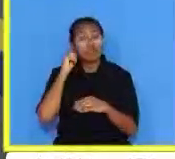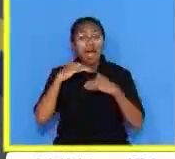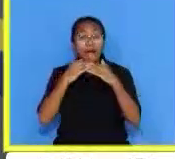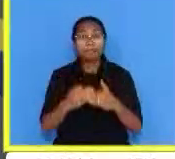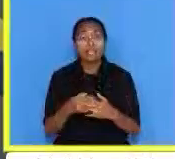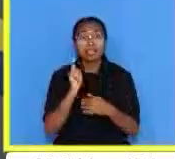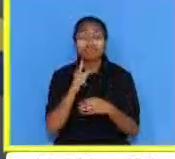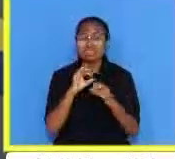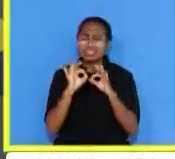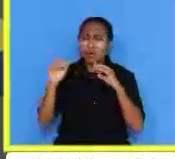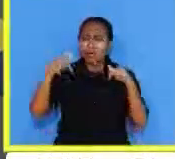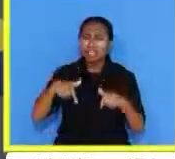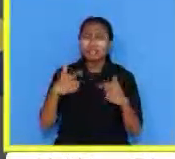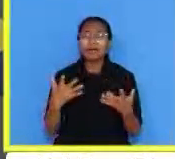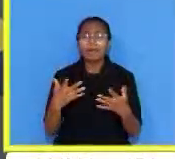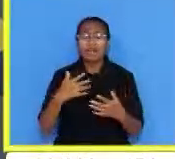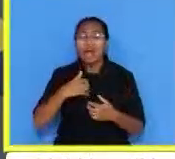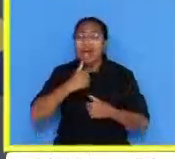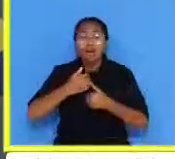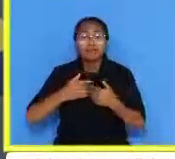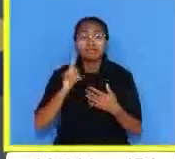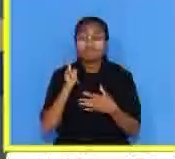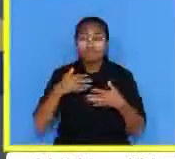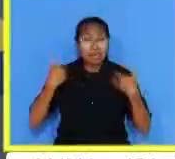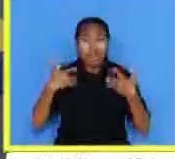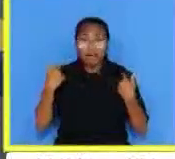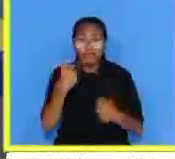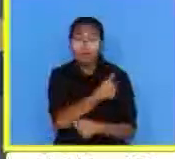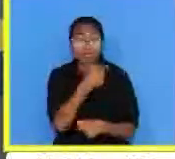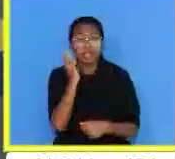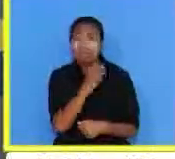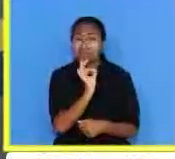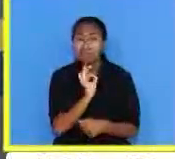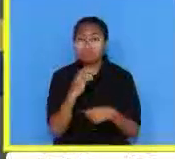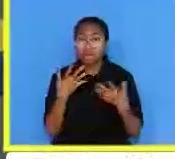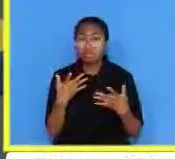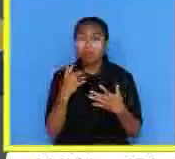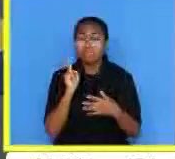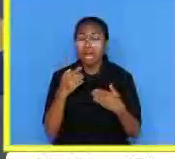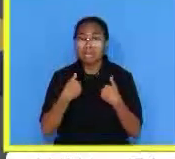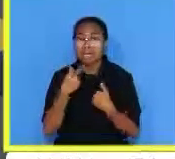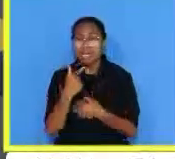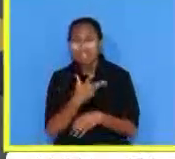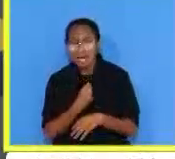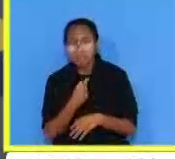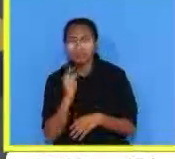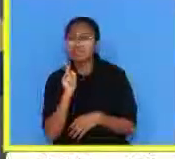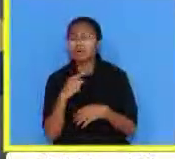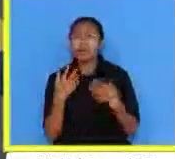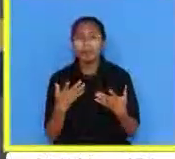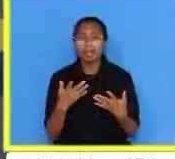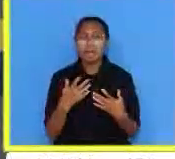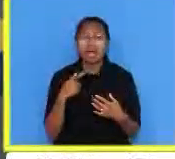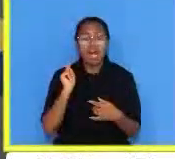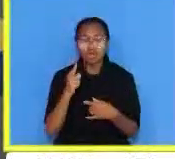sendiri Ibu, sejauh ini bagaimana antusias dari mereka untuk divaksin? Apakah mungkin memang masih ada yang takut ataukah memang mereka